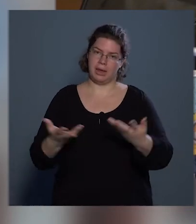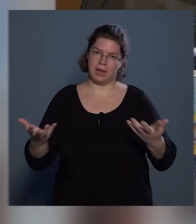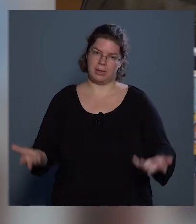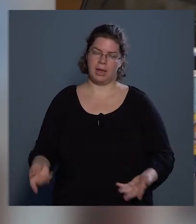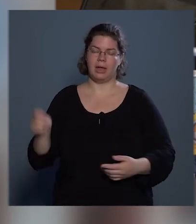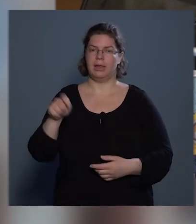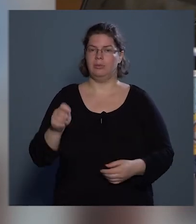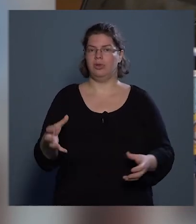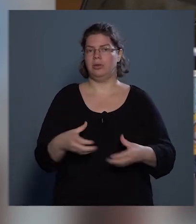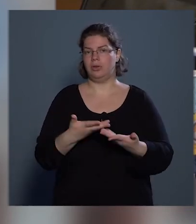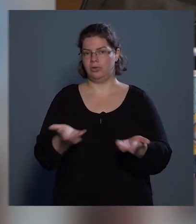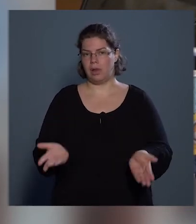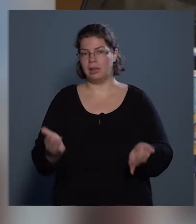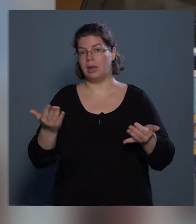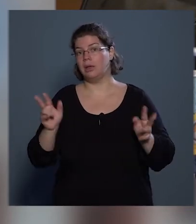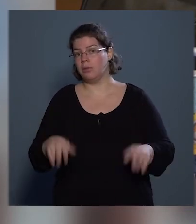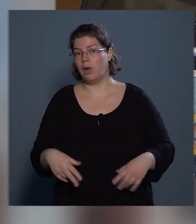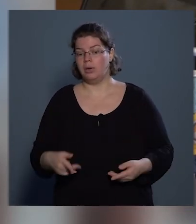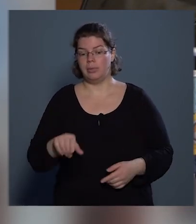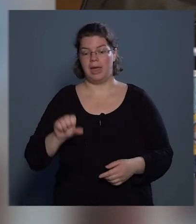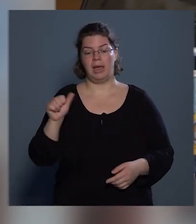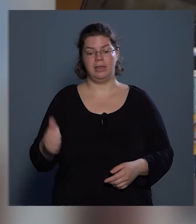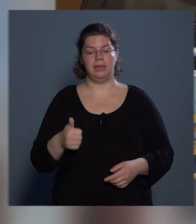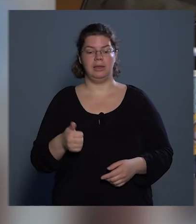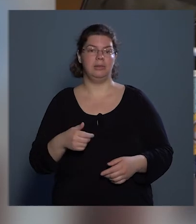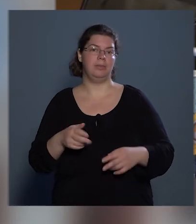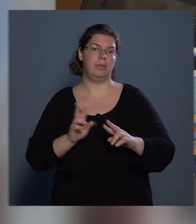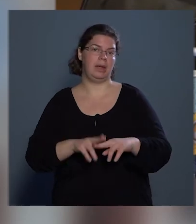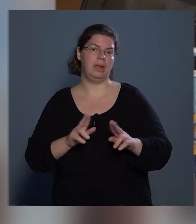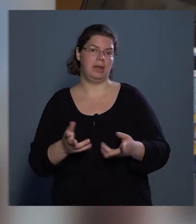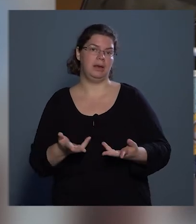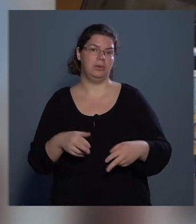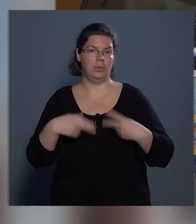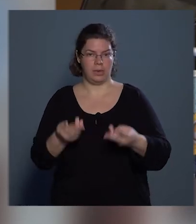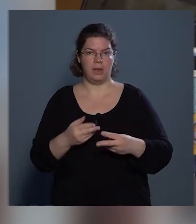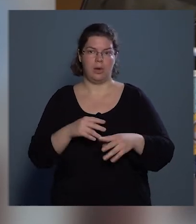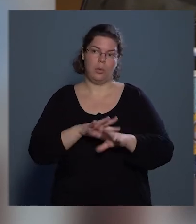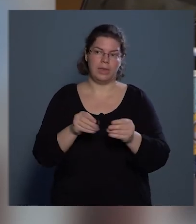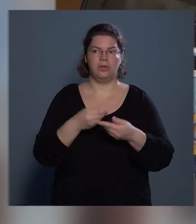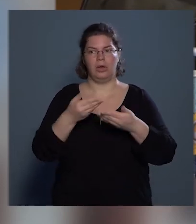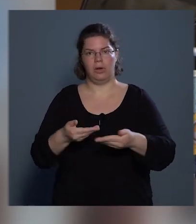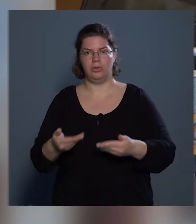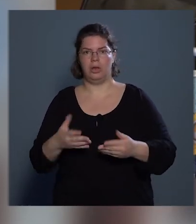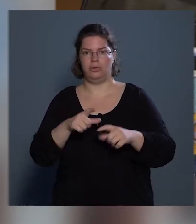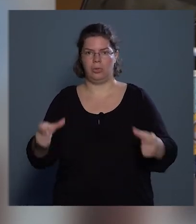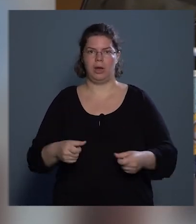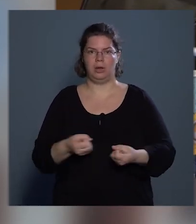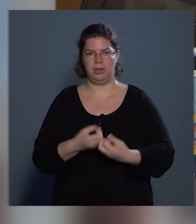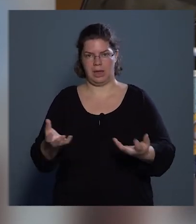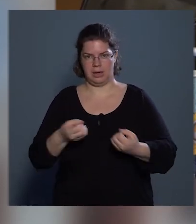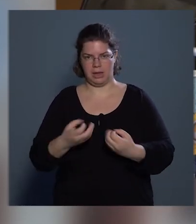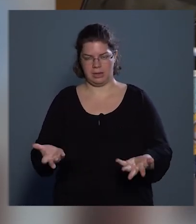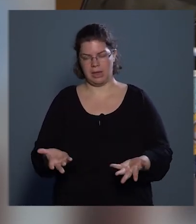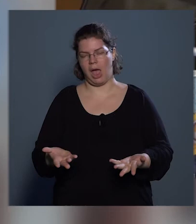ülése elé. Ez valójában az eddigiek megalapotán az összes javaslattal kapcsolatos javaslatcsomagot terjessze majd a